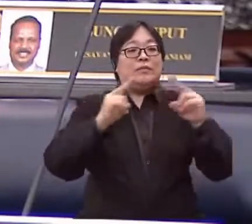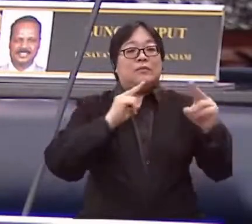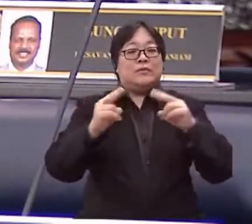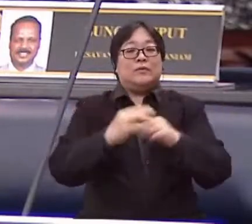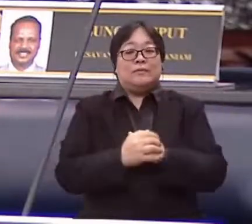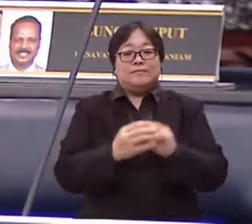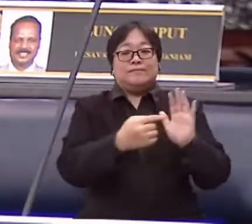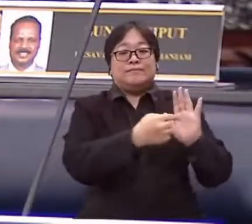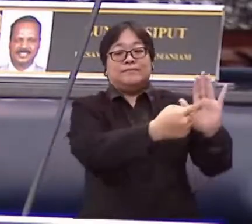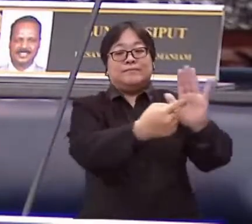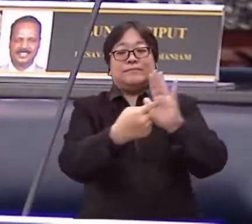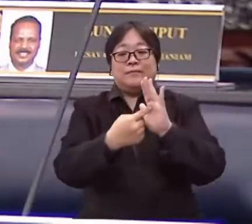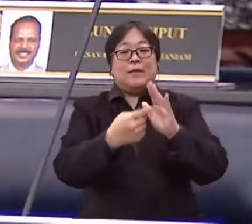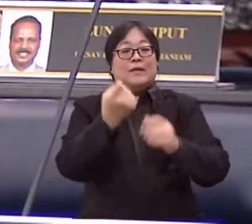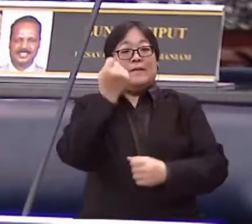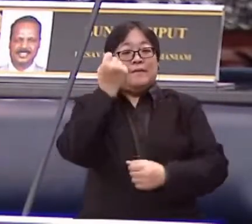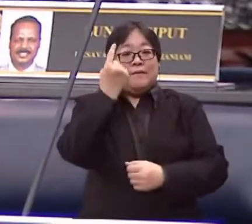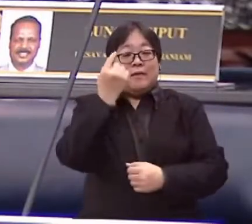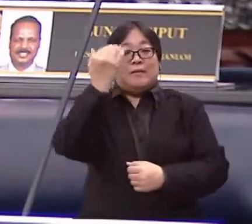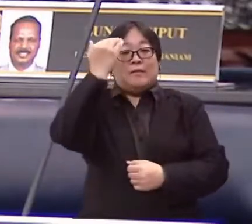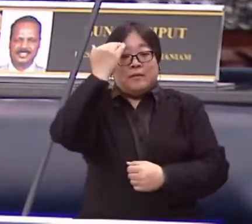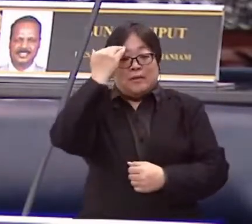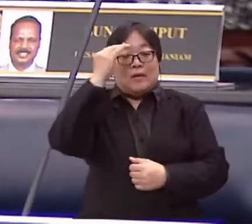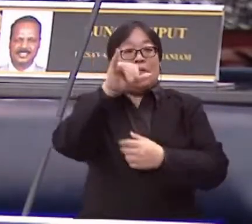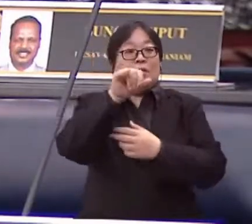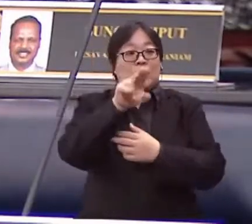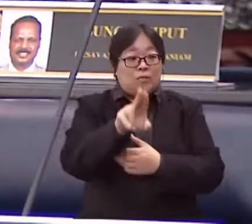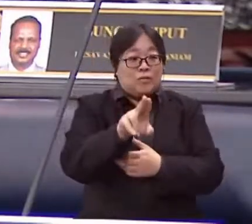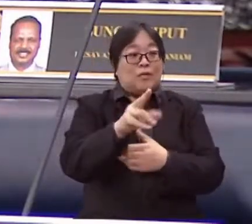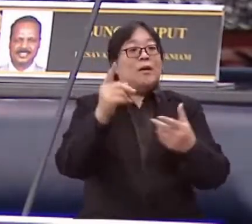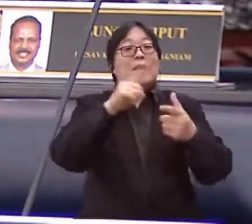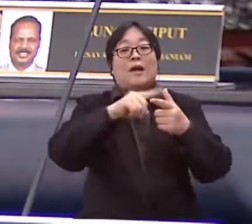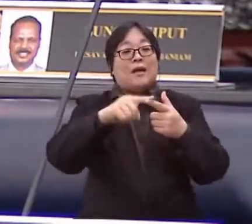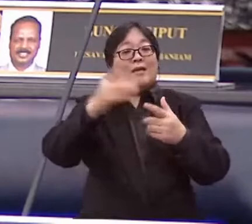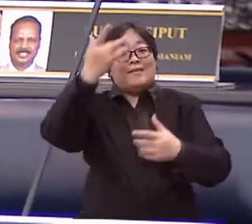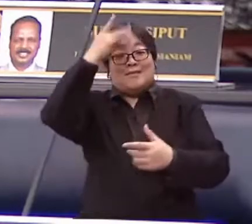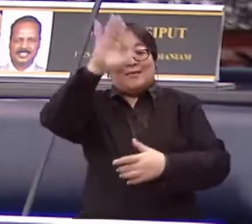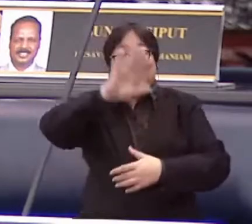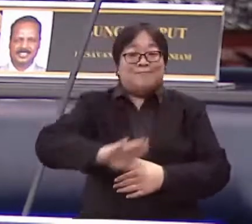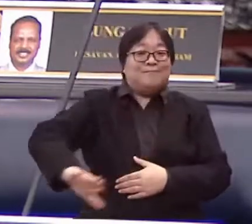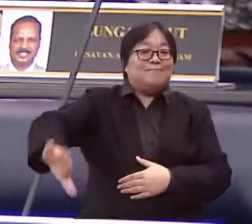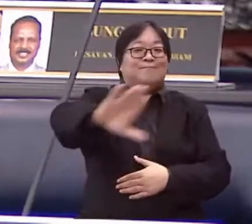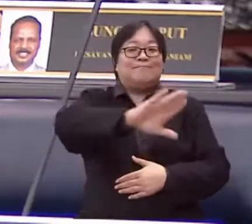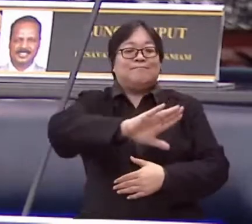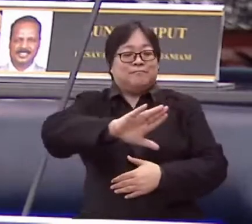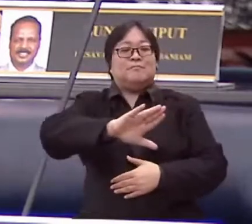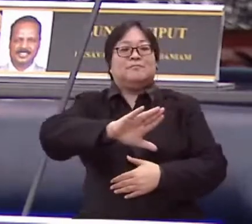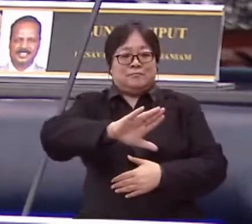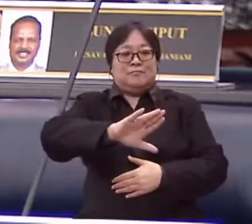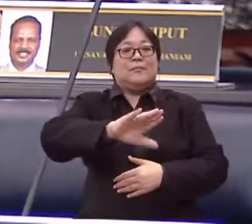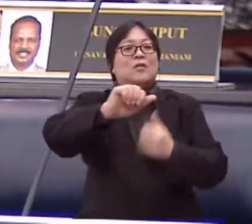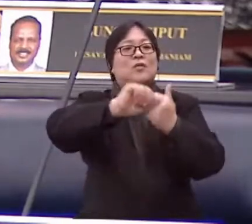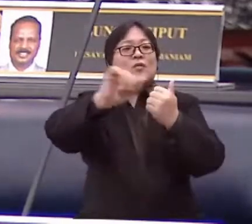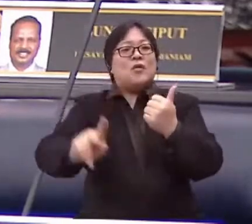menunjukkan persepahaman tentang isu tertentu ataupun kebijaksanaan anda dalam